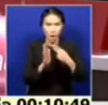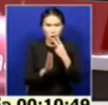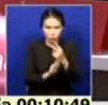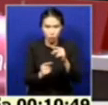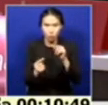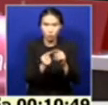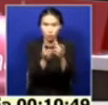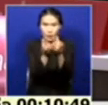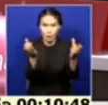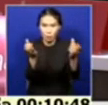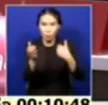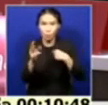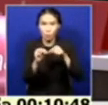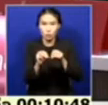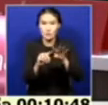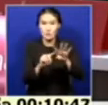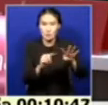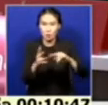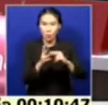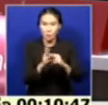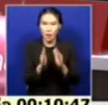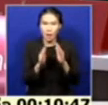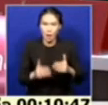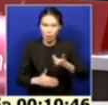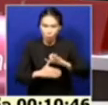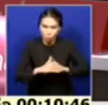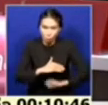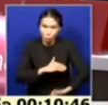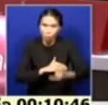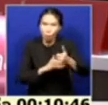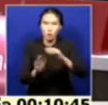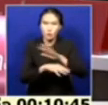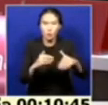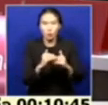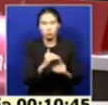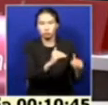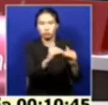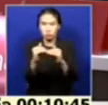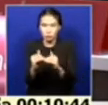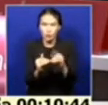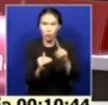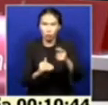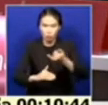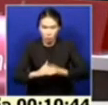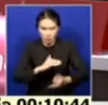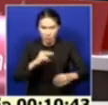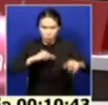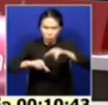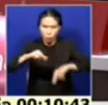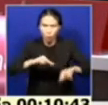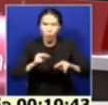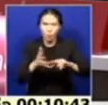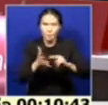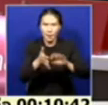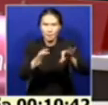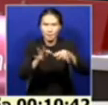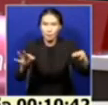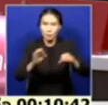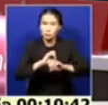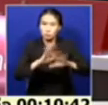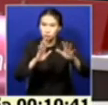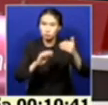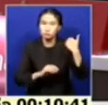ใจผมเชื่อว่าเรื่องอย่างนี้คนฟังแล้วไม่สบายใจเพราะว่าผมเชื่อว่าคนไทยสำคัญทุกคนไม่เชื่อท่